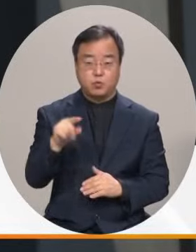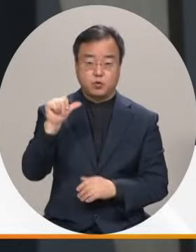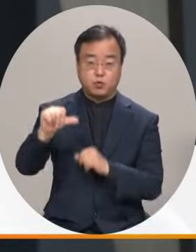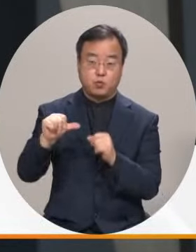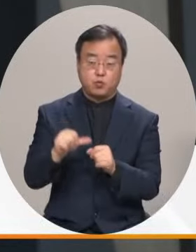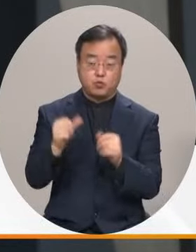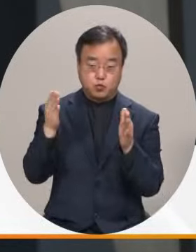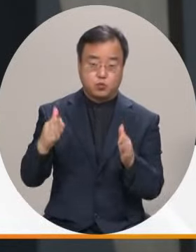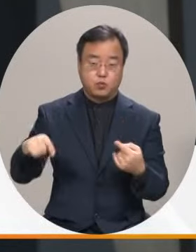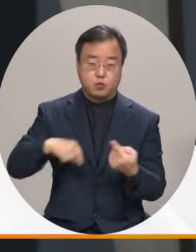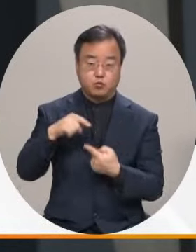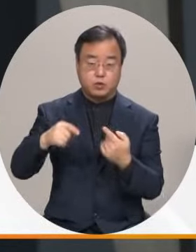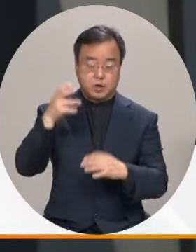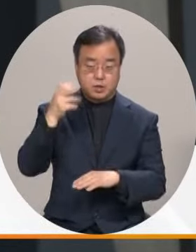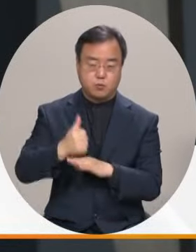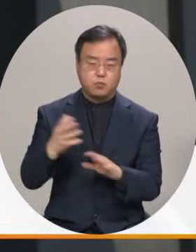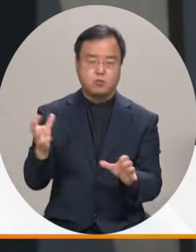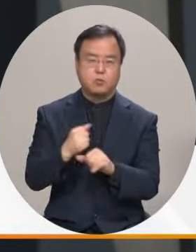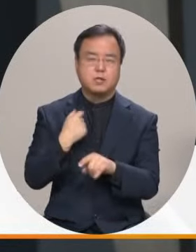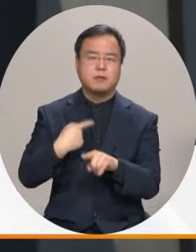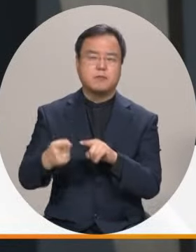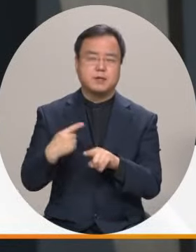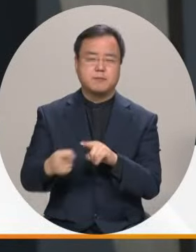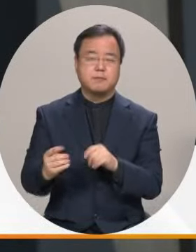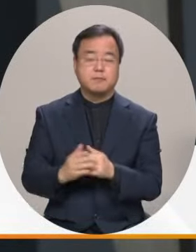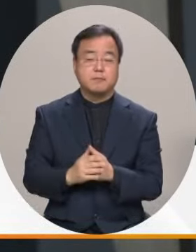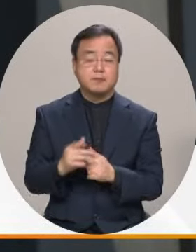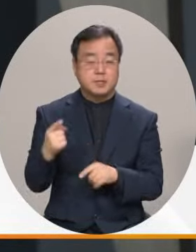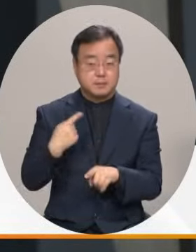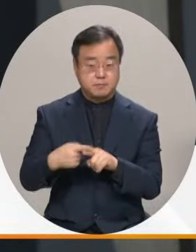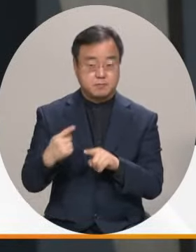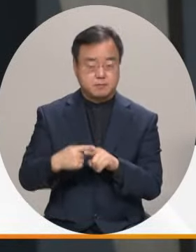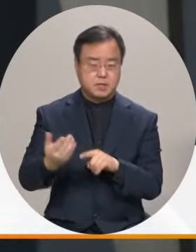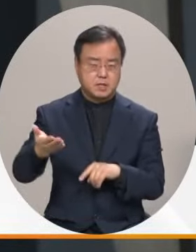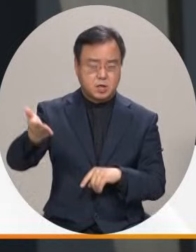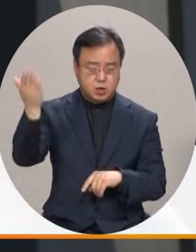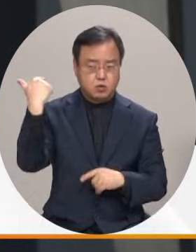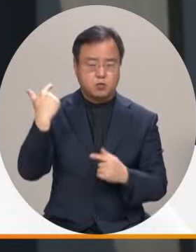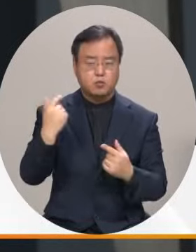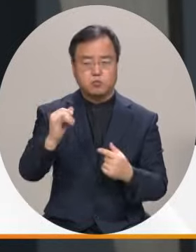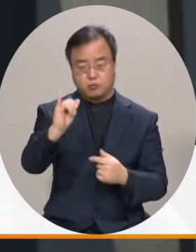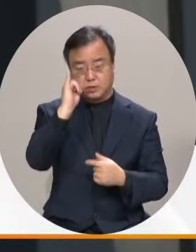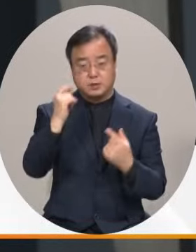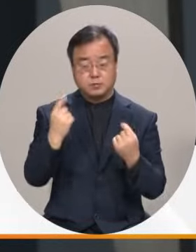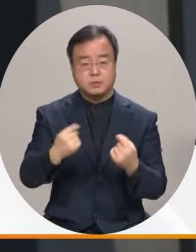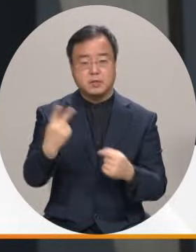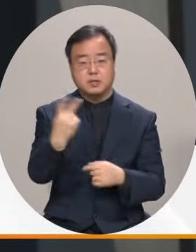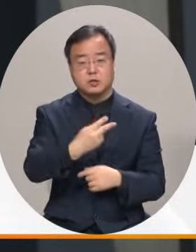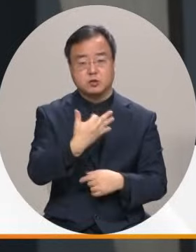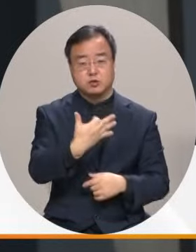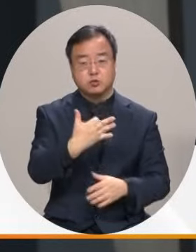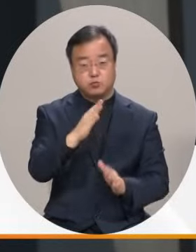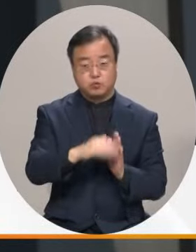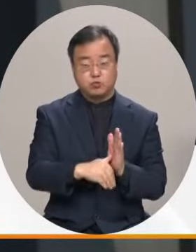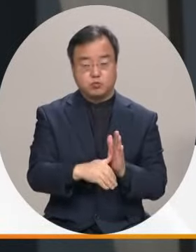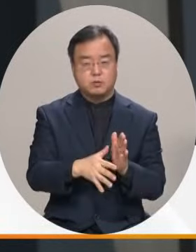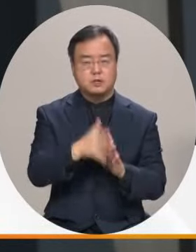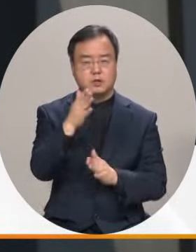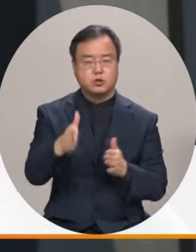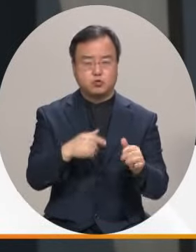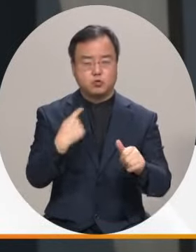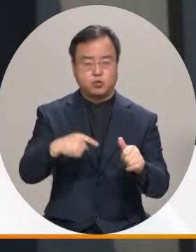5년간의 운영 성과를 평가합니다이 같은 평가는 예전에도 있었는데요 지난 201 년에는이 시도